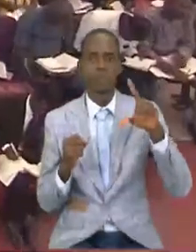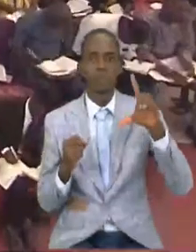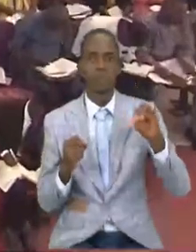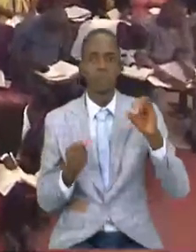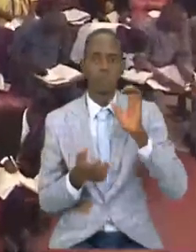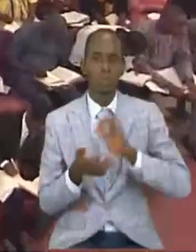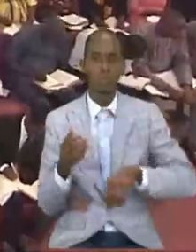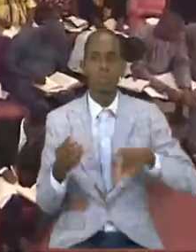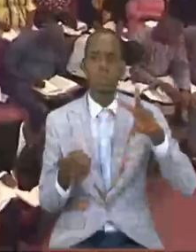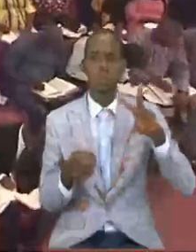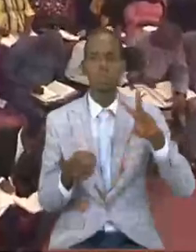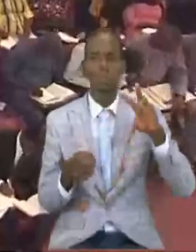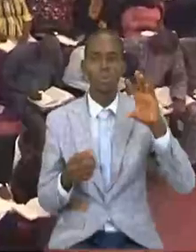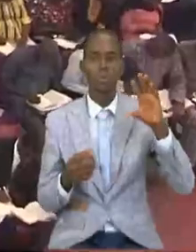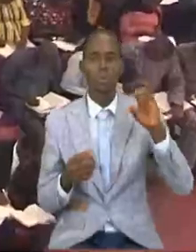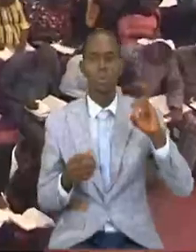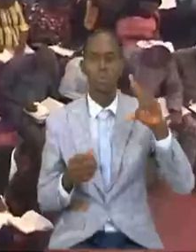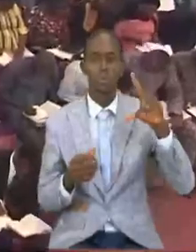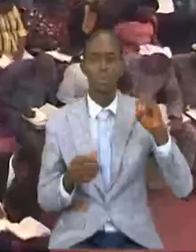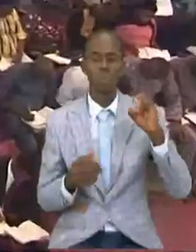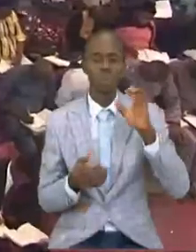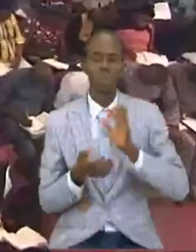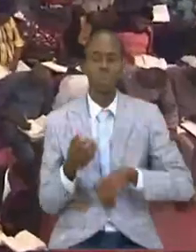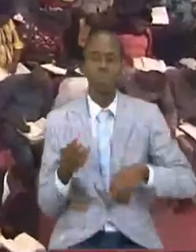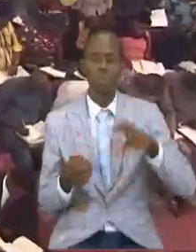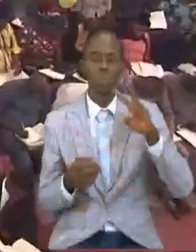Colossiens chapitre 2.